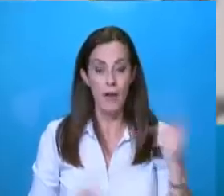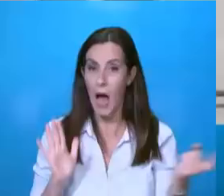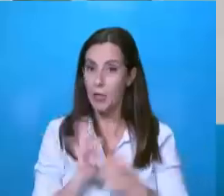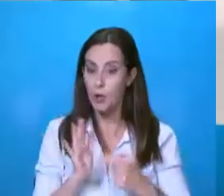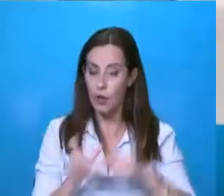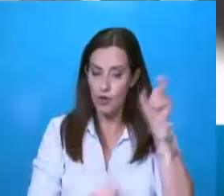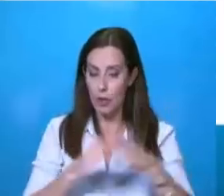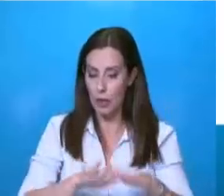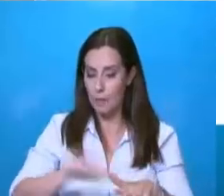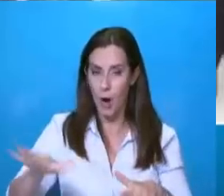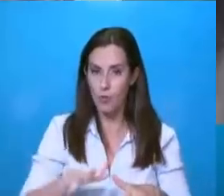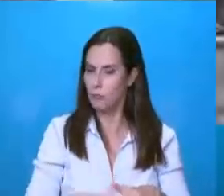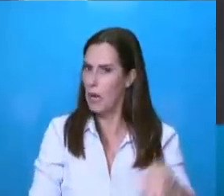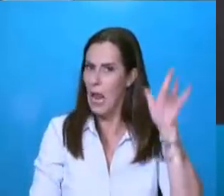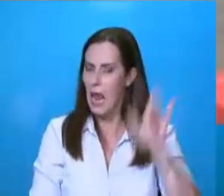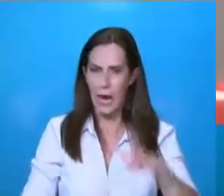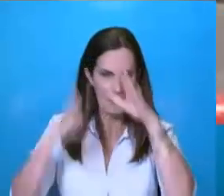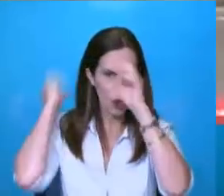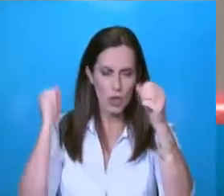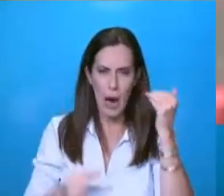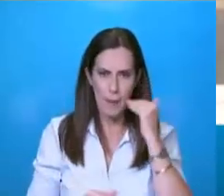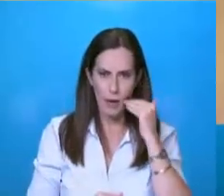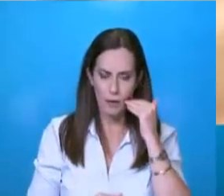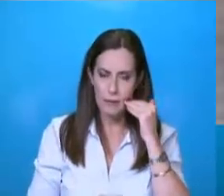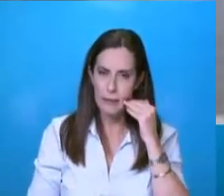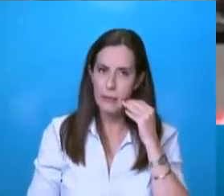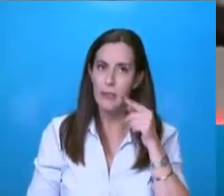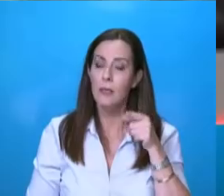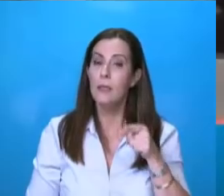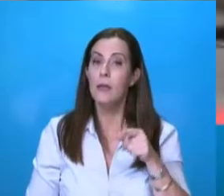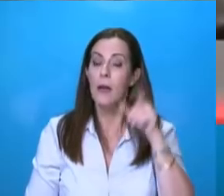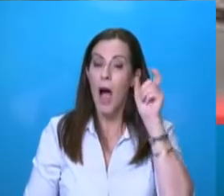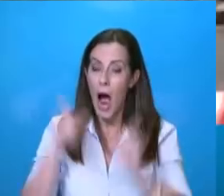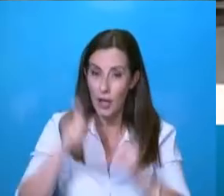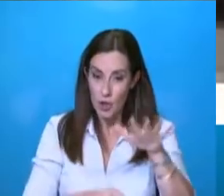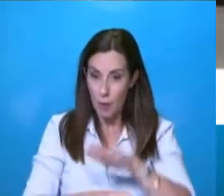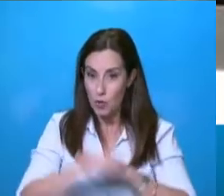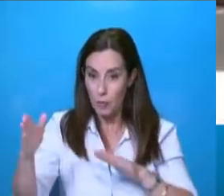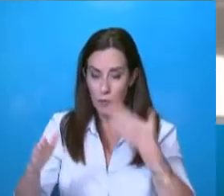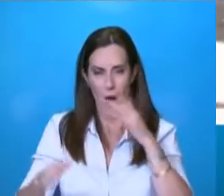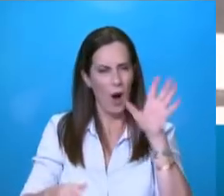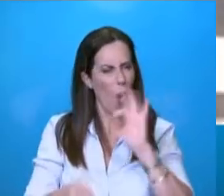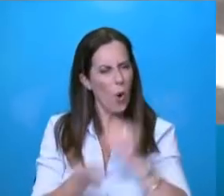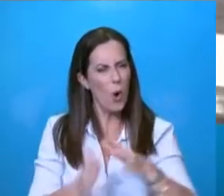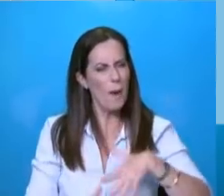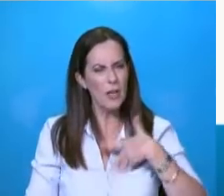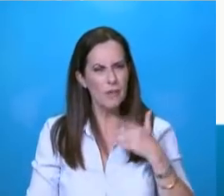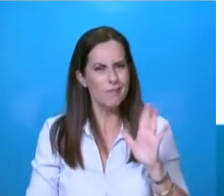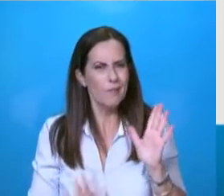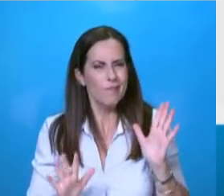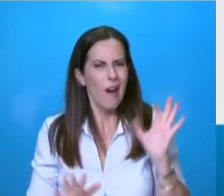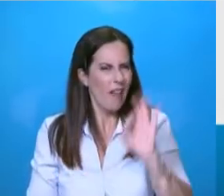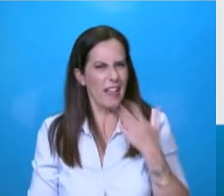תושבים בשכונה להחרים את הנציג האמריקני מגלה כנראה שתושבי וואדי ג'וז עדיין לא מרגישים כל כך